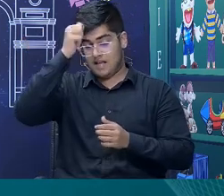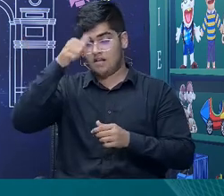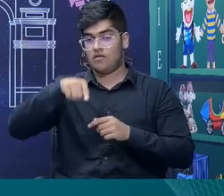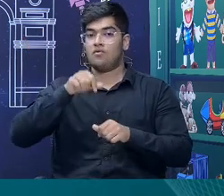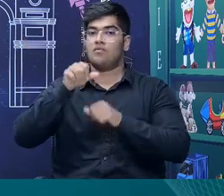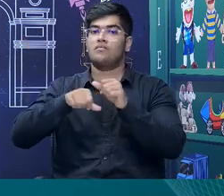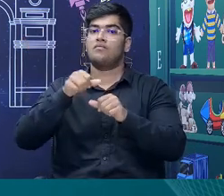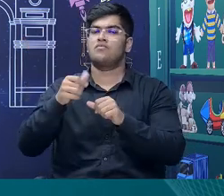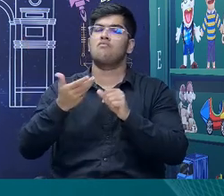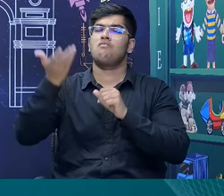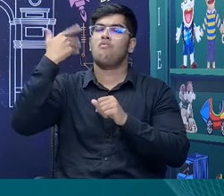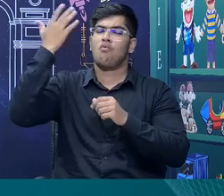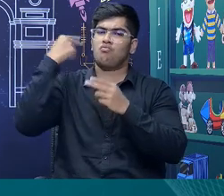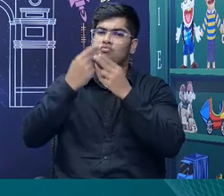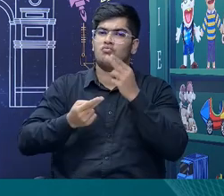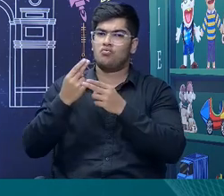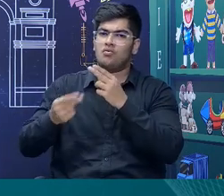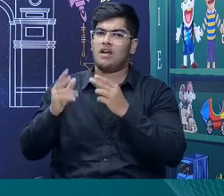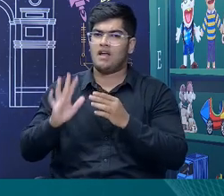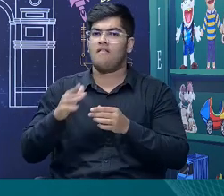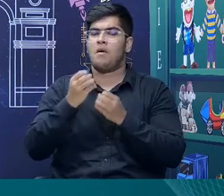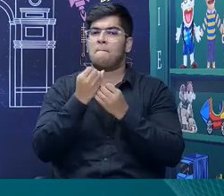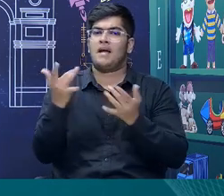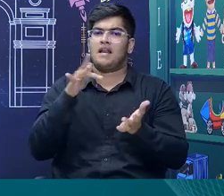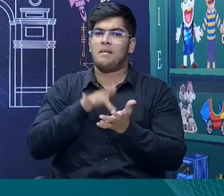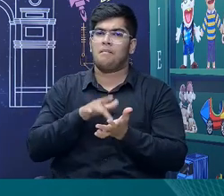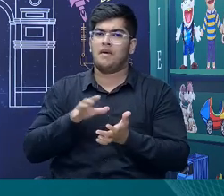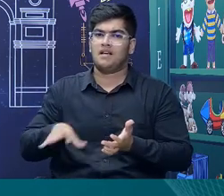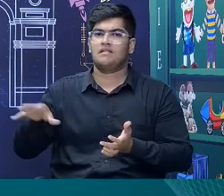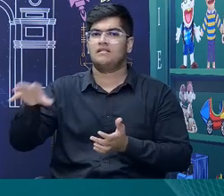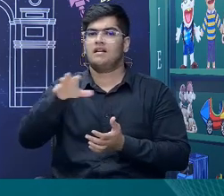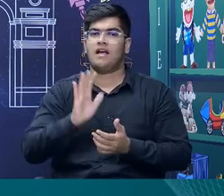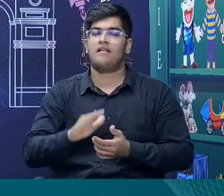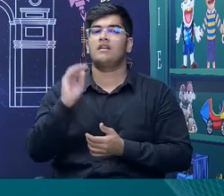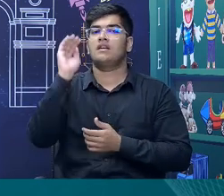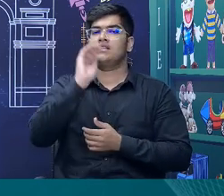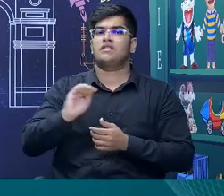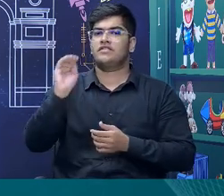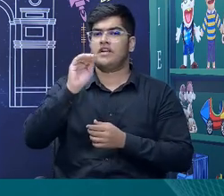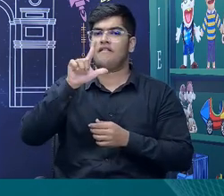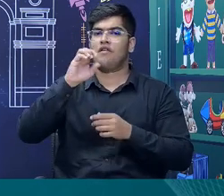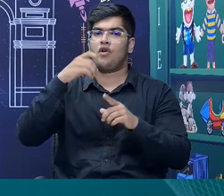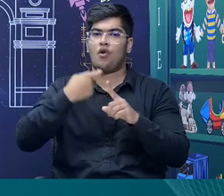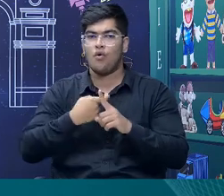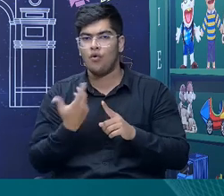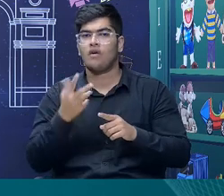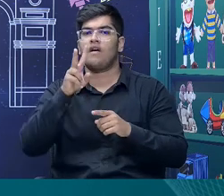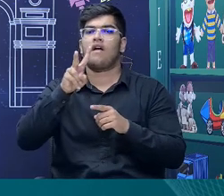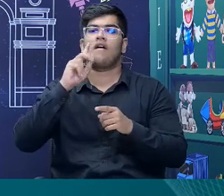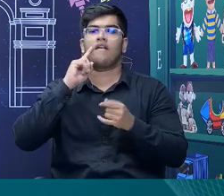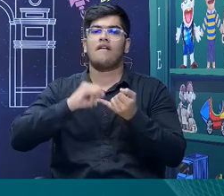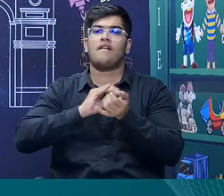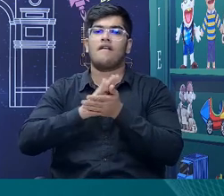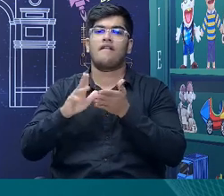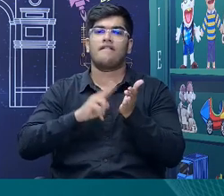पुराने में कुछ लोग जिन गए हैं हमने शिवलोक का नाम सुना है हमने विष्णु लोक का नाम सुना है पर